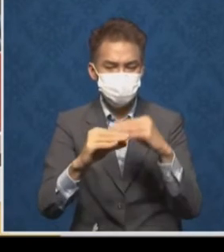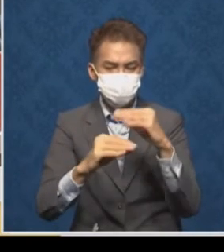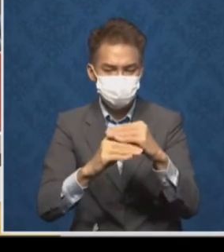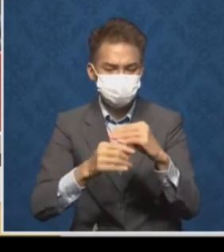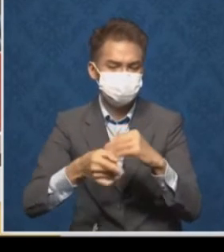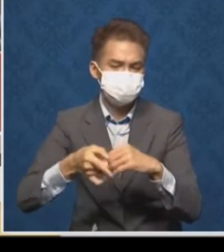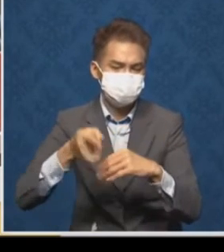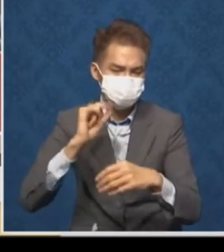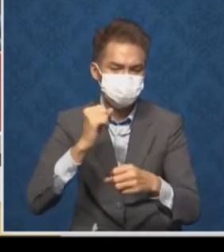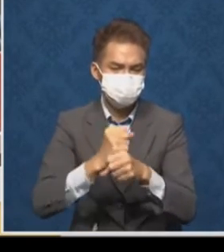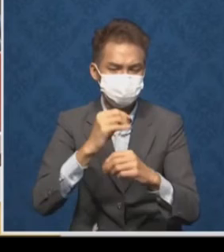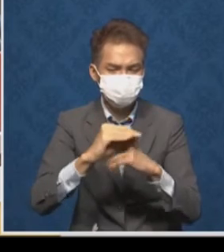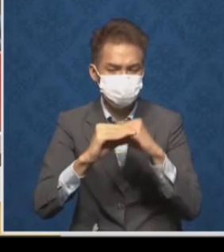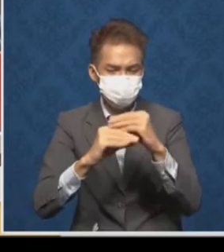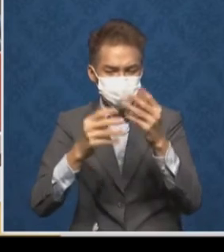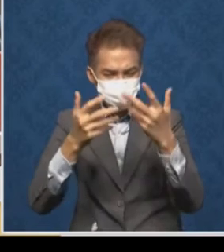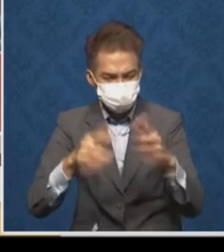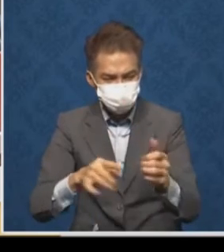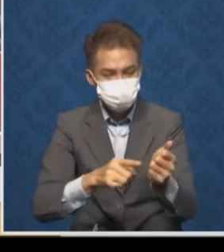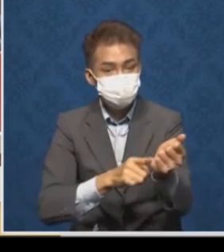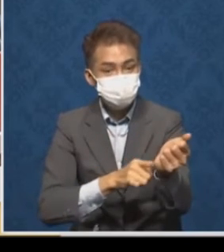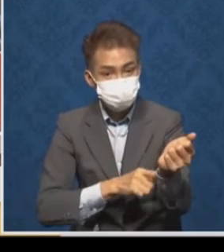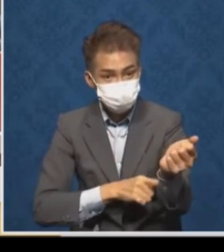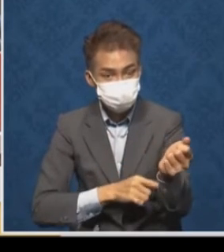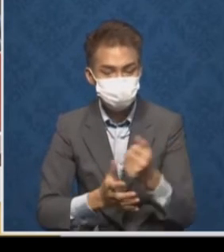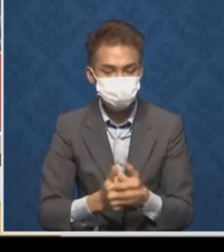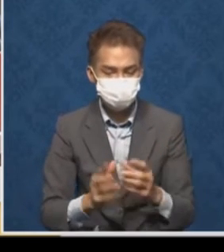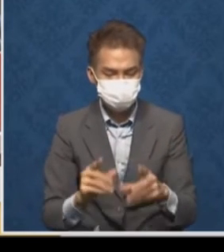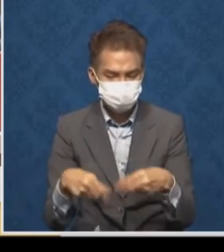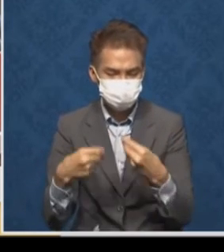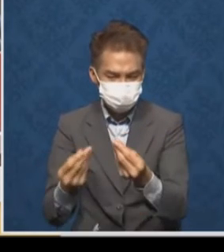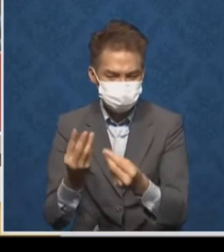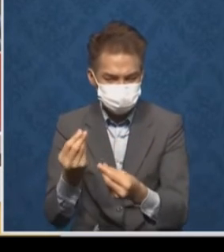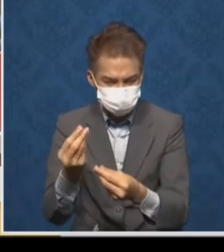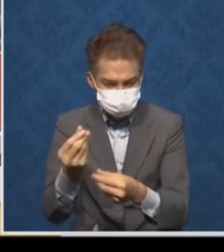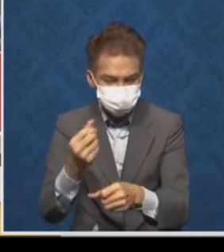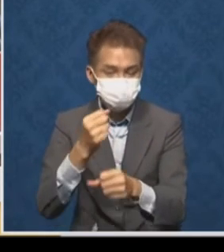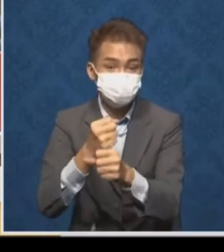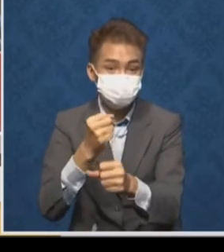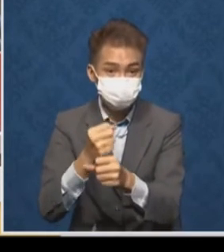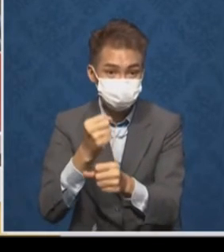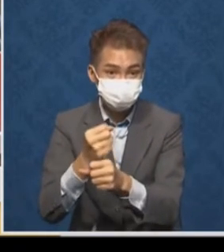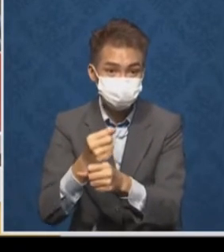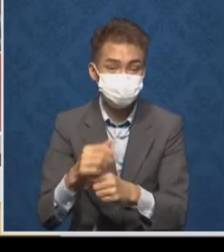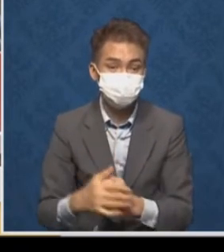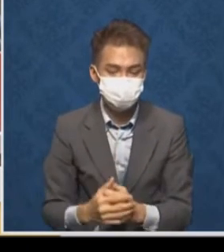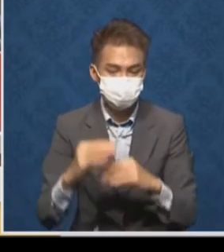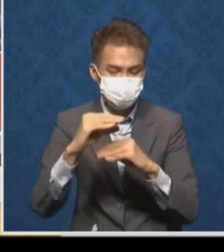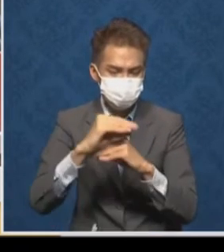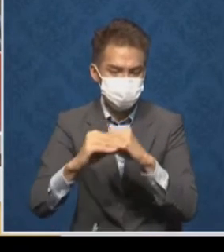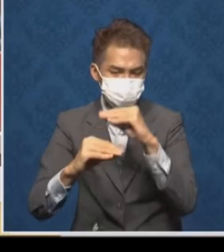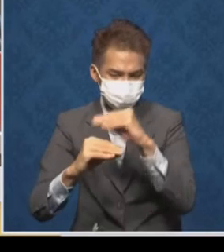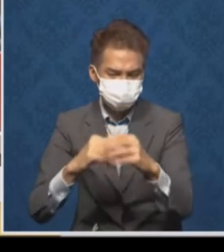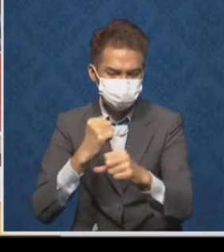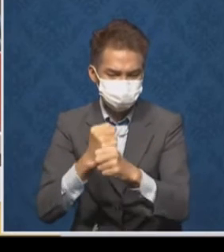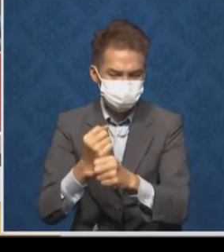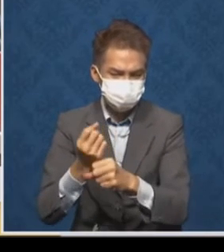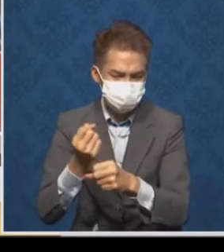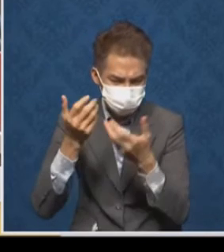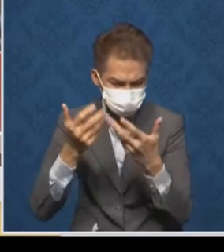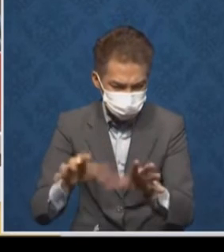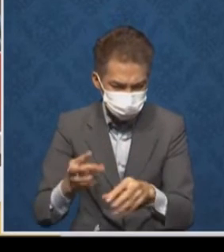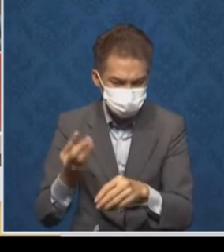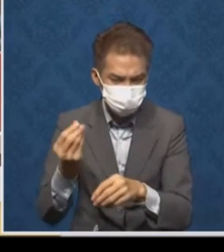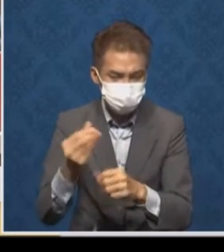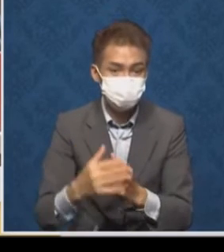ประสานคณะกรรมการลุ่มน้ำแม่กองนะครับท่านประธานให้ดำเนินการนะครับเร่งรัดอนุญาตให้ก่อสร้างริมตลิ่งนะครับแล้วก็ประสานท่าน